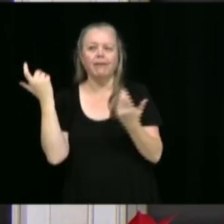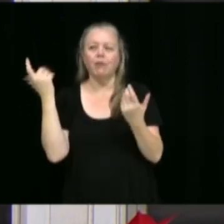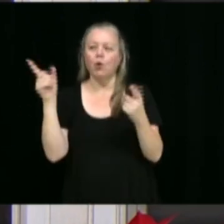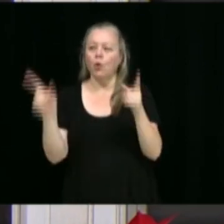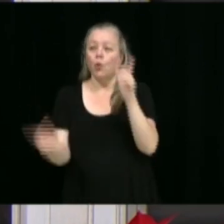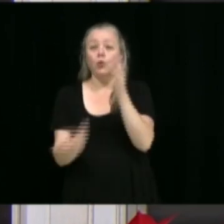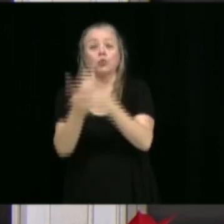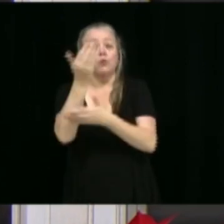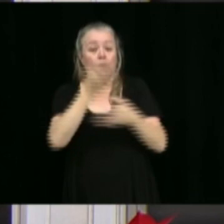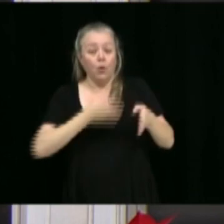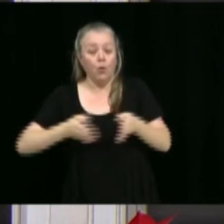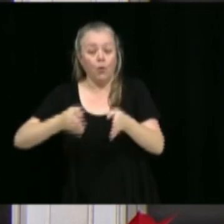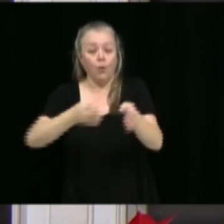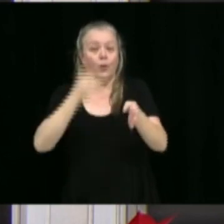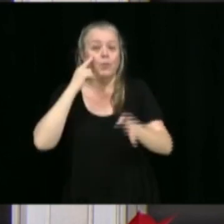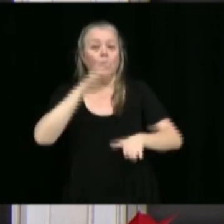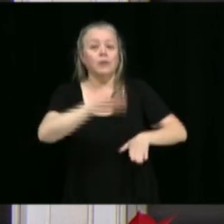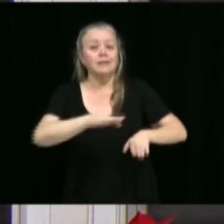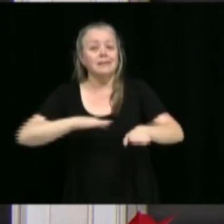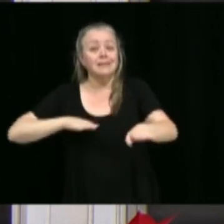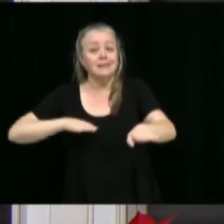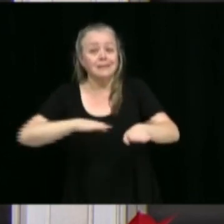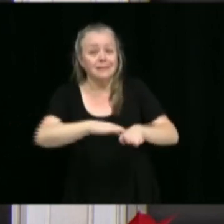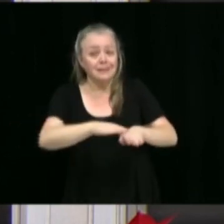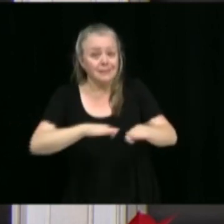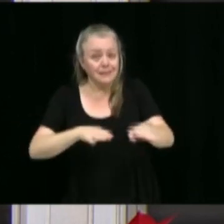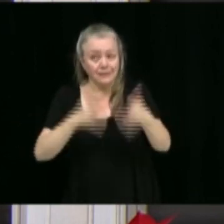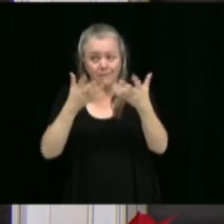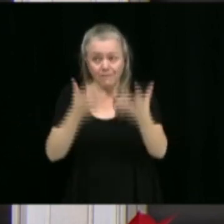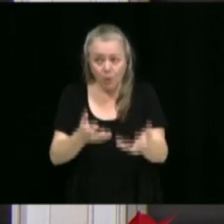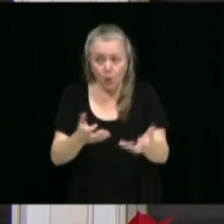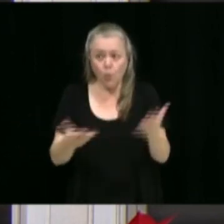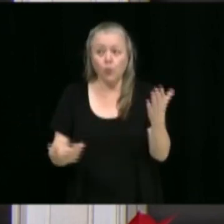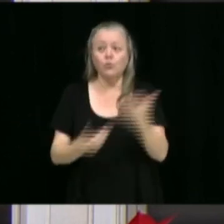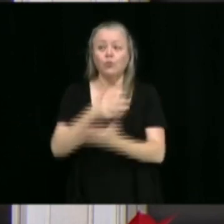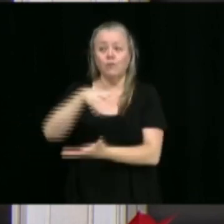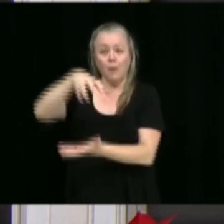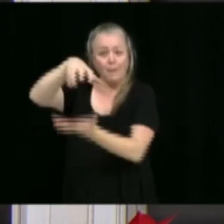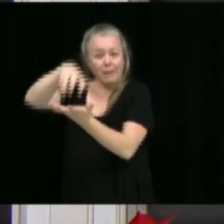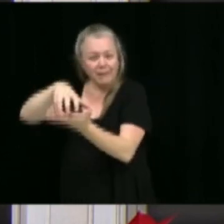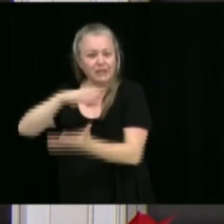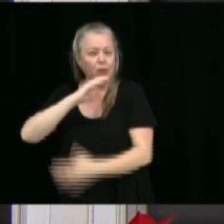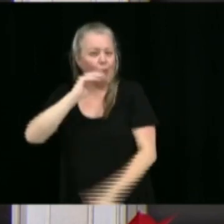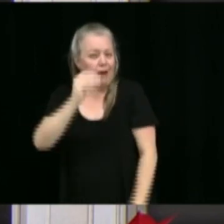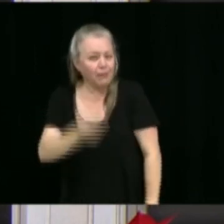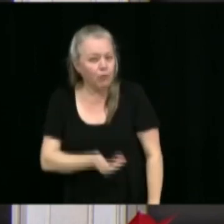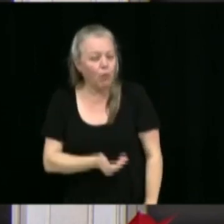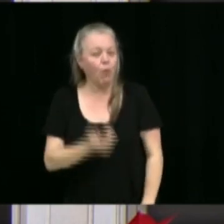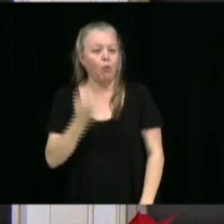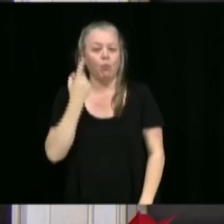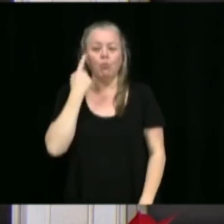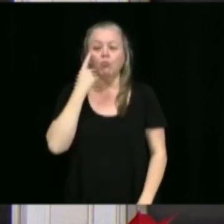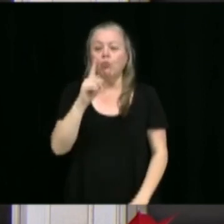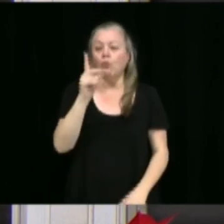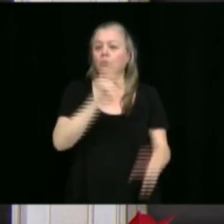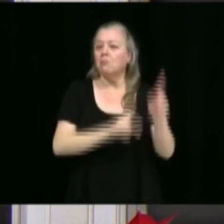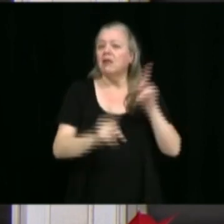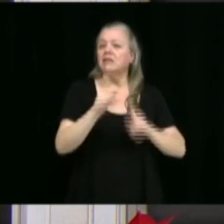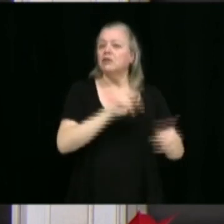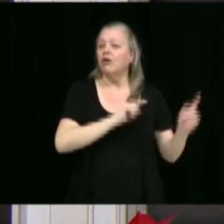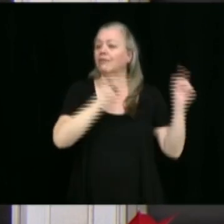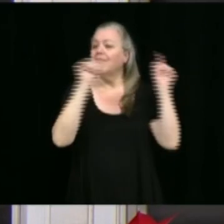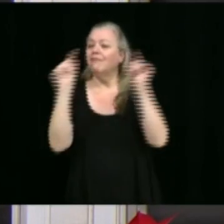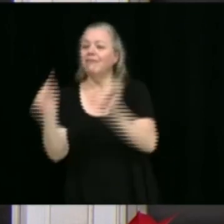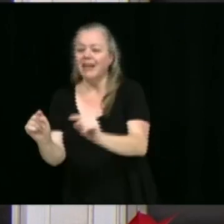sentiers de ski de fond qui pourront être éclairés, d'un nouveau pavillon d'accueil pour accueillir tous les gens qui viennent faire